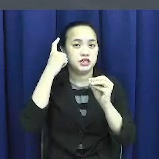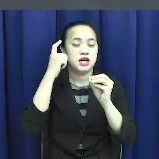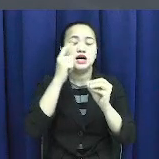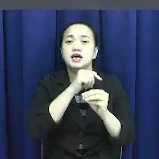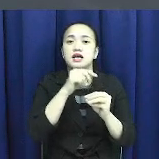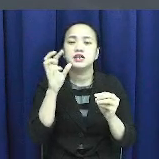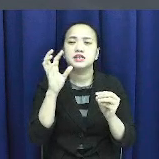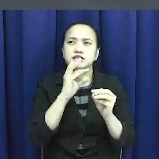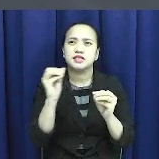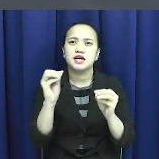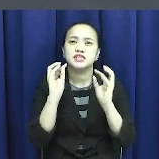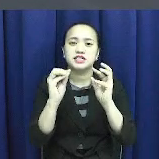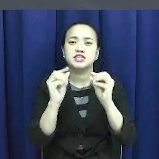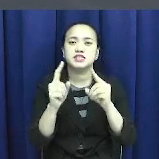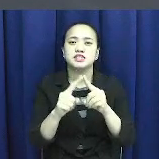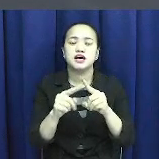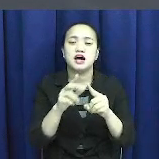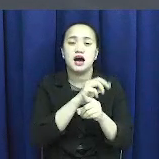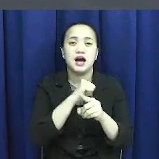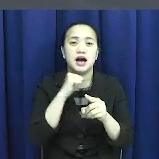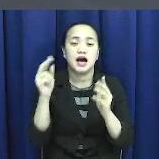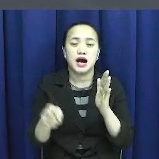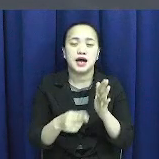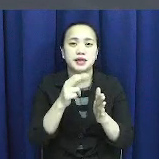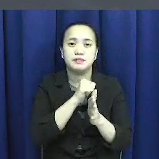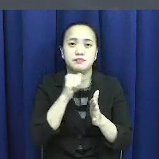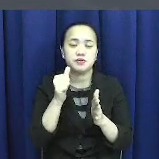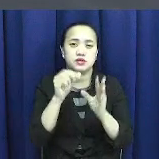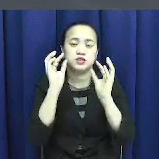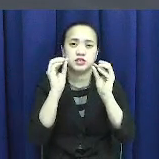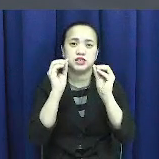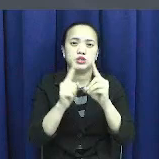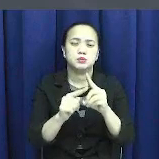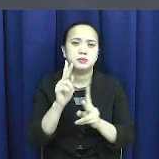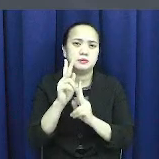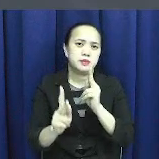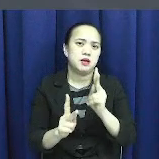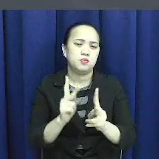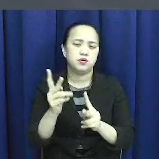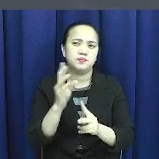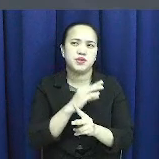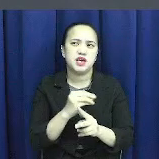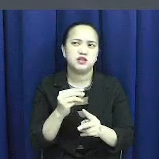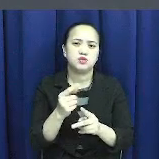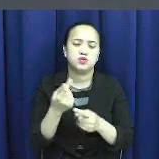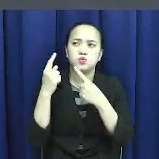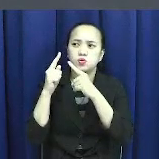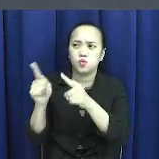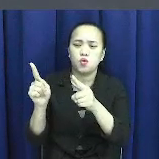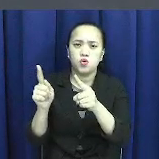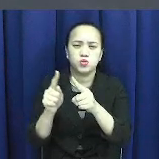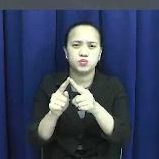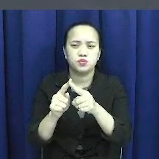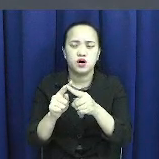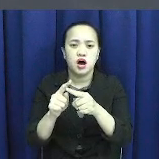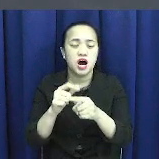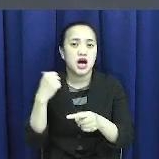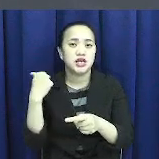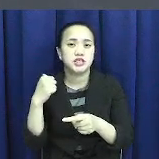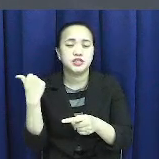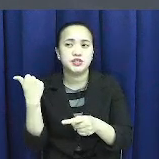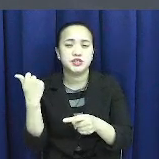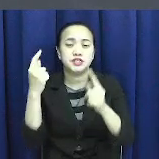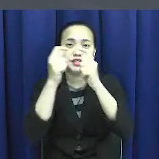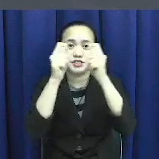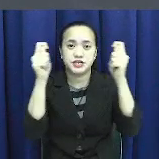ang mga Levites, sila po ay dinistribute sa bawat tribo para maturuan po nila yung bawat tribo.